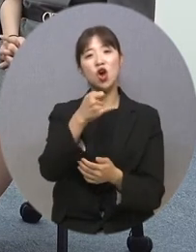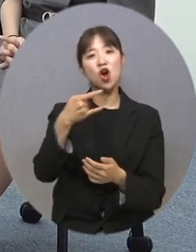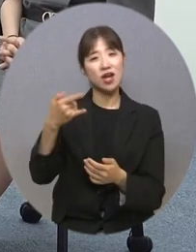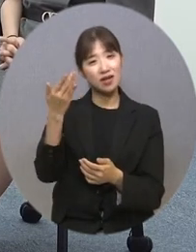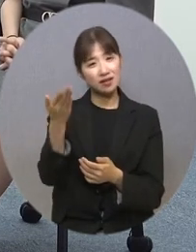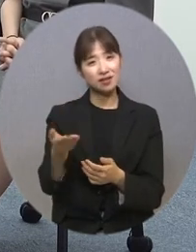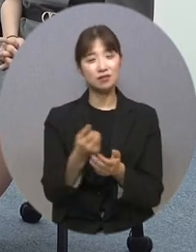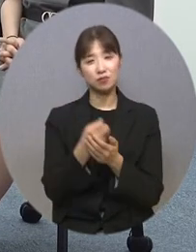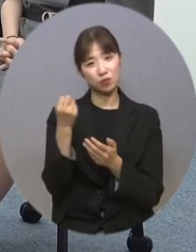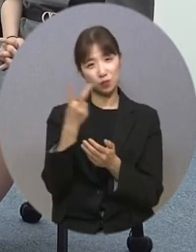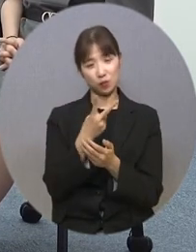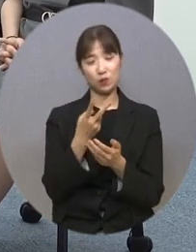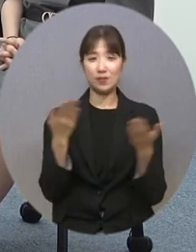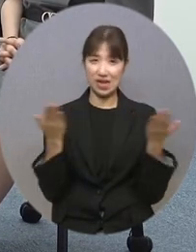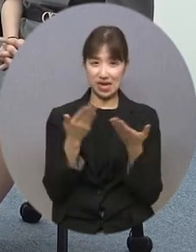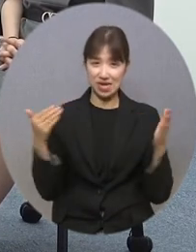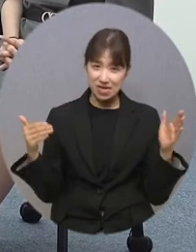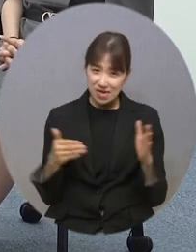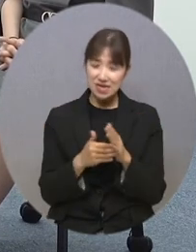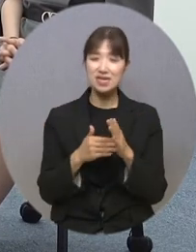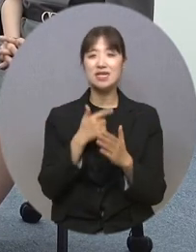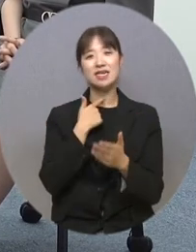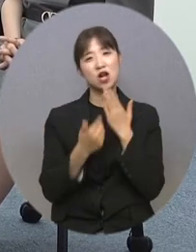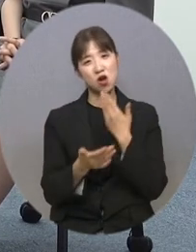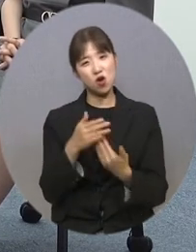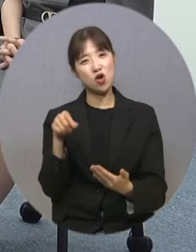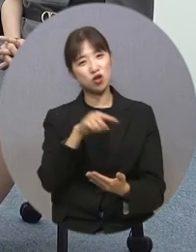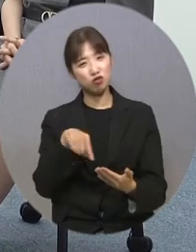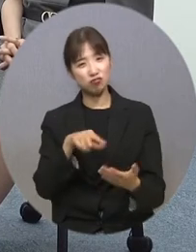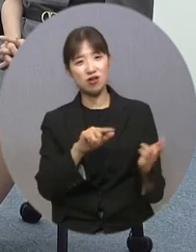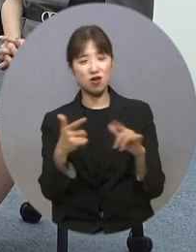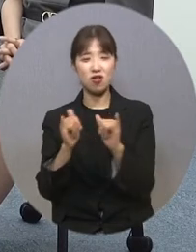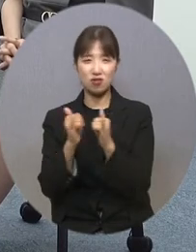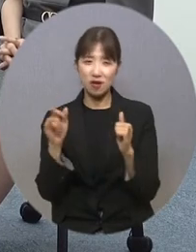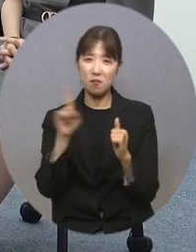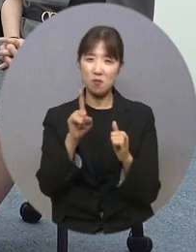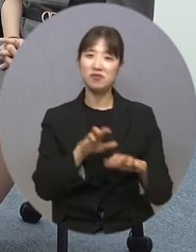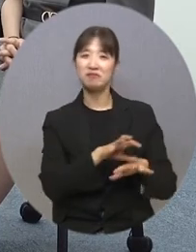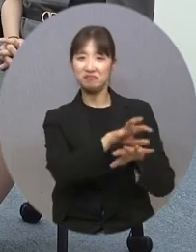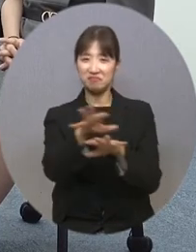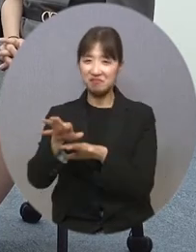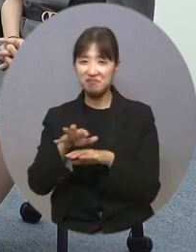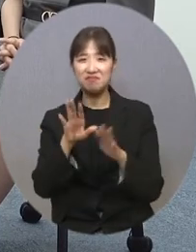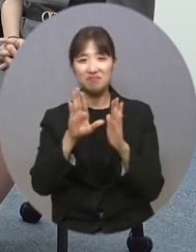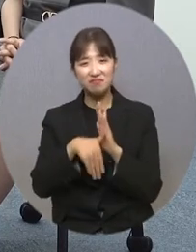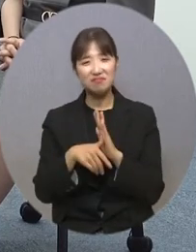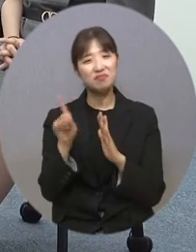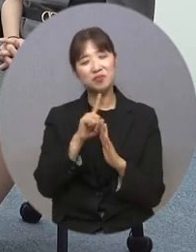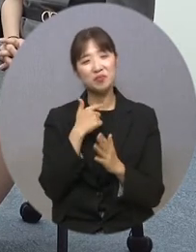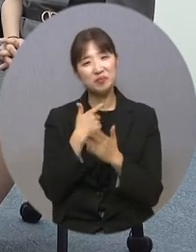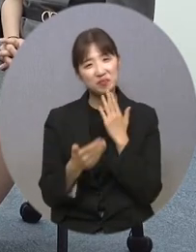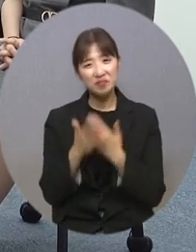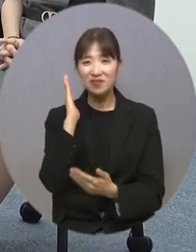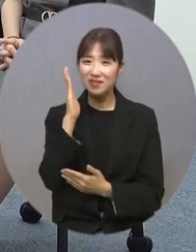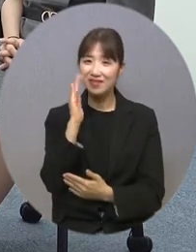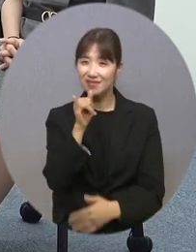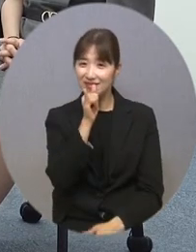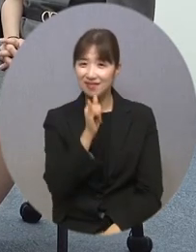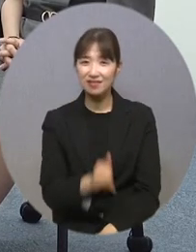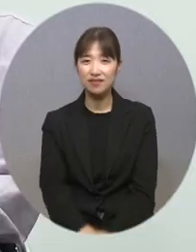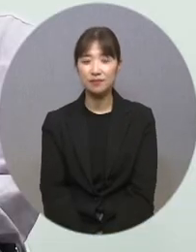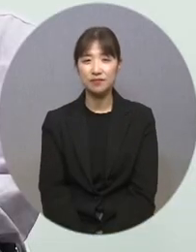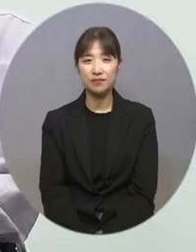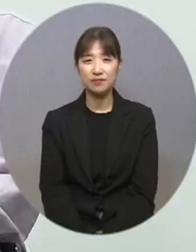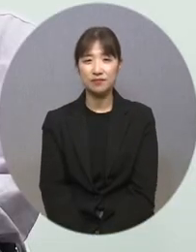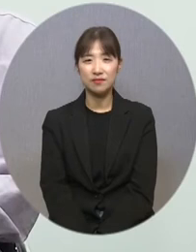보 퇴근 이후에 경험 중에 이 여러 사람과 어디를 못 하고 이런 거에 돔 웹 쏟은 나 경우는 없을까요